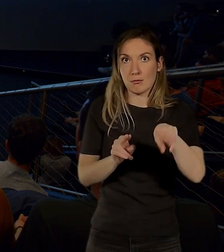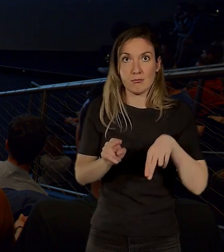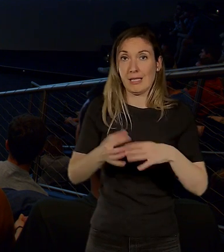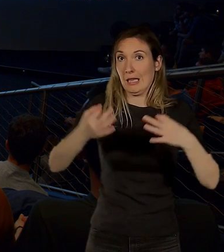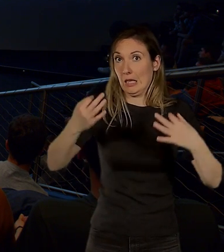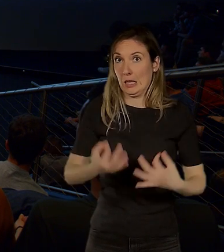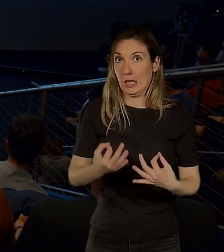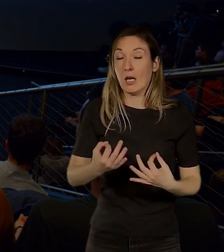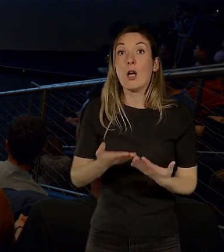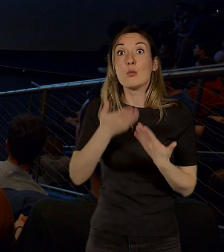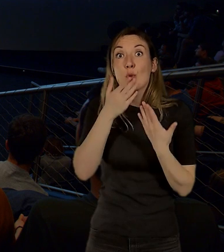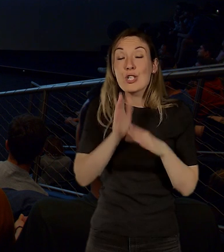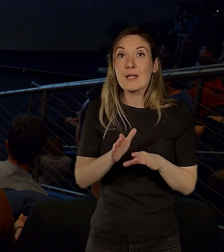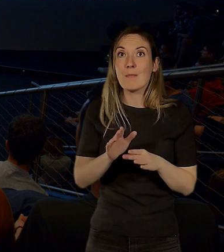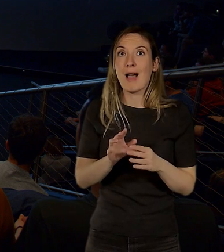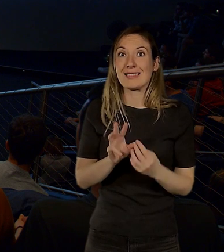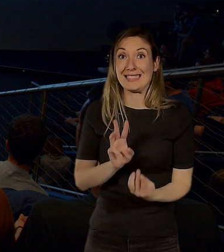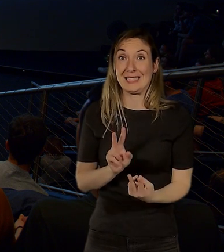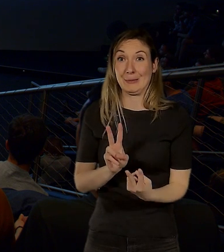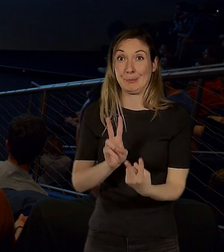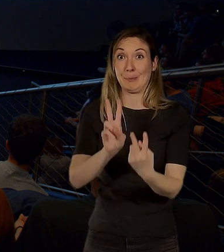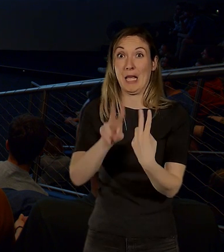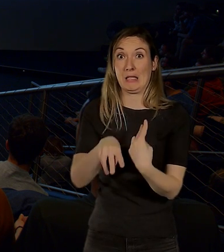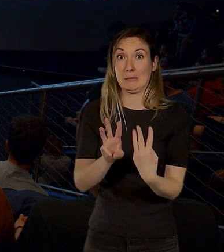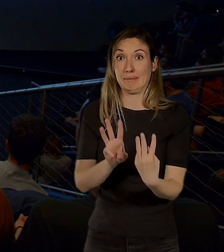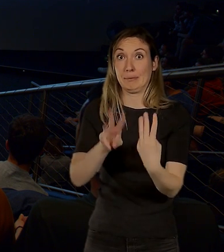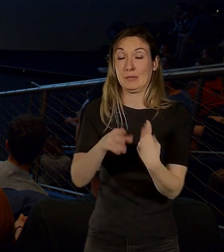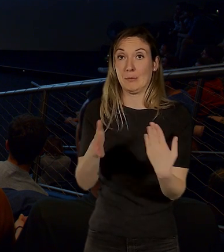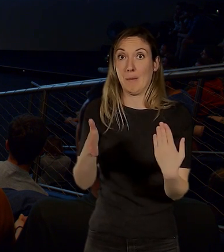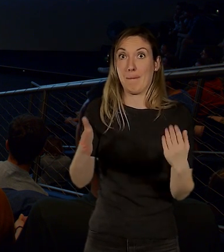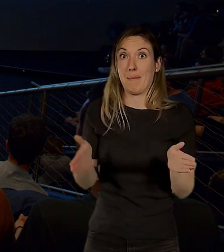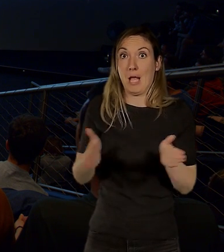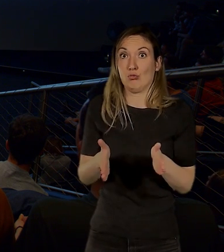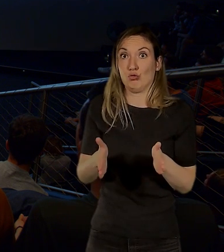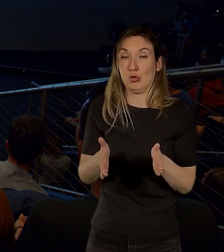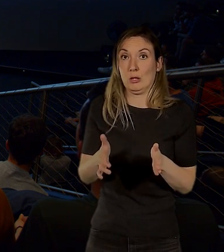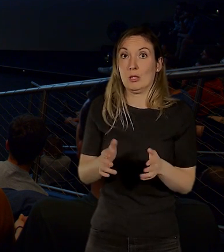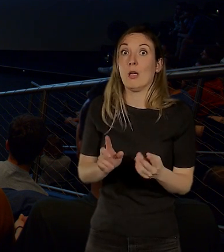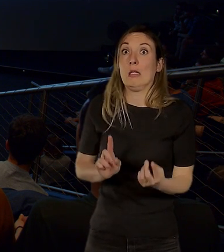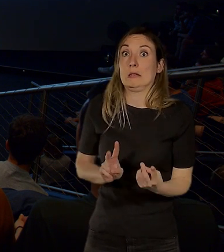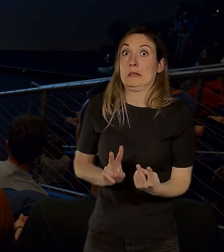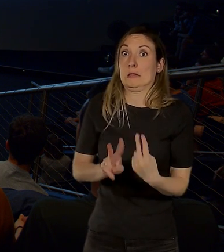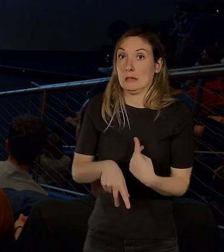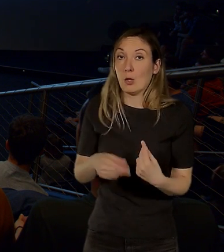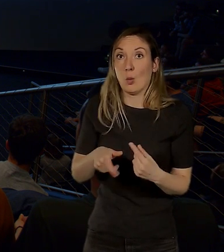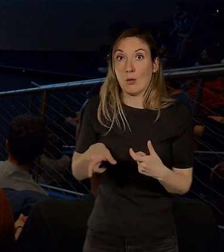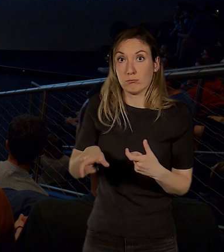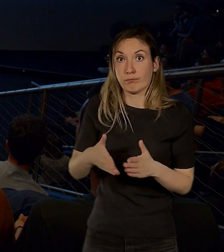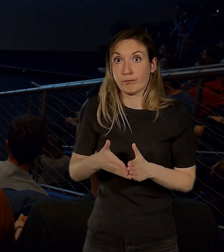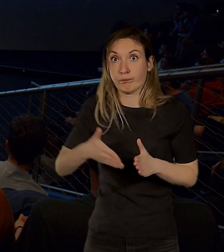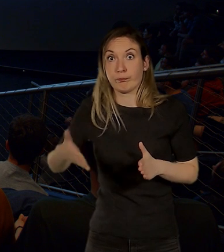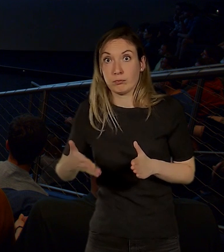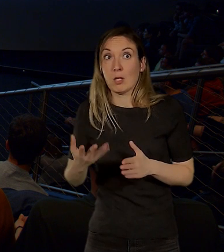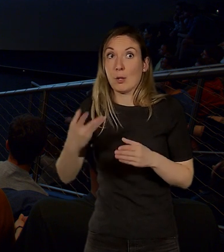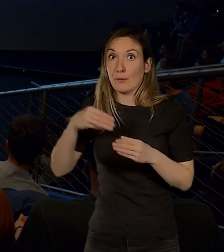oddělena jedna stopa, tak se ta zóna může rozšířit. Může být i umožněno částečně otevřít meziprostor v některých